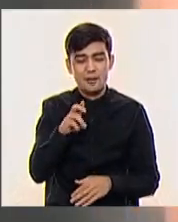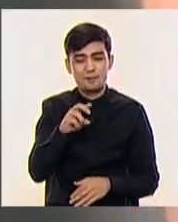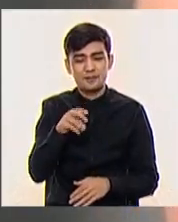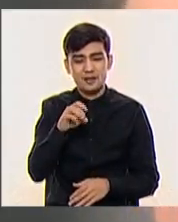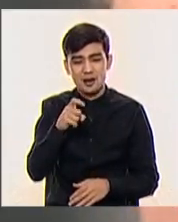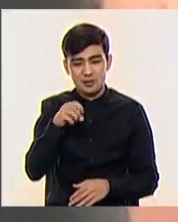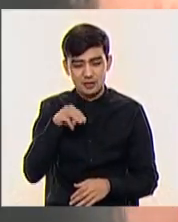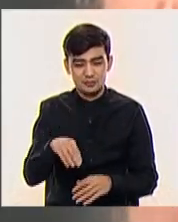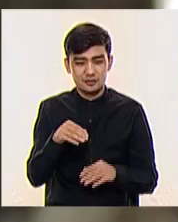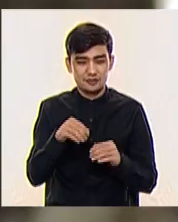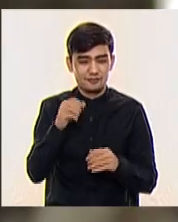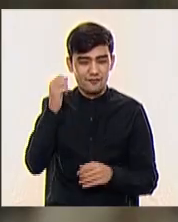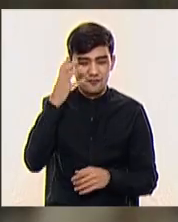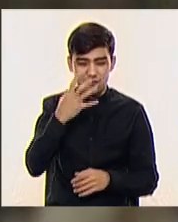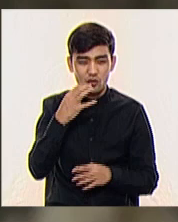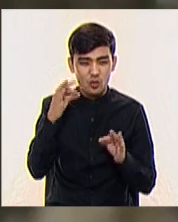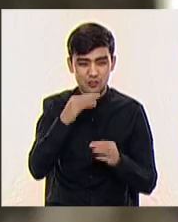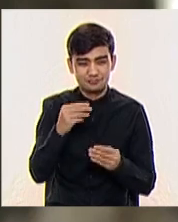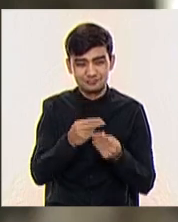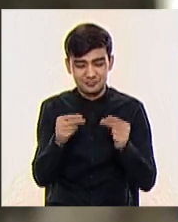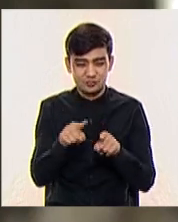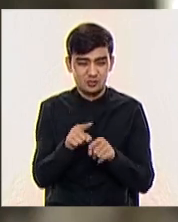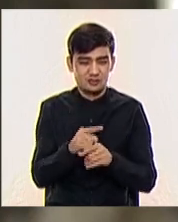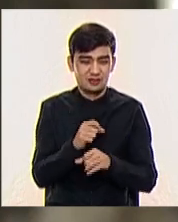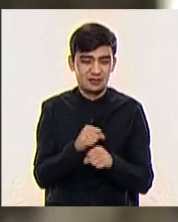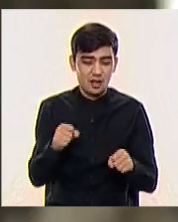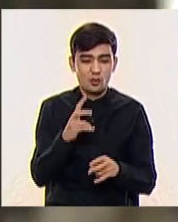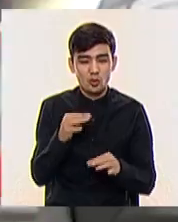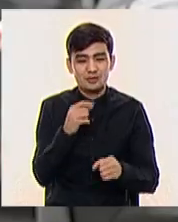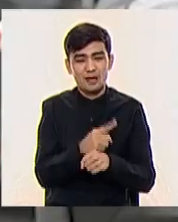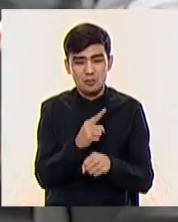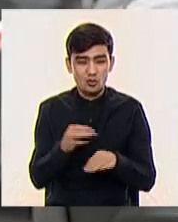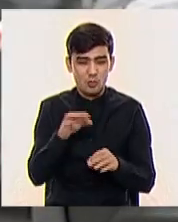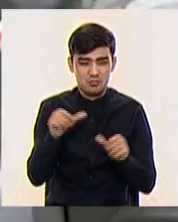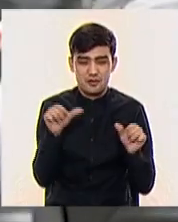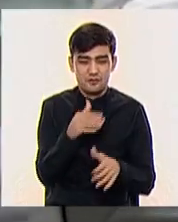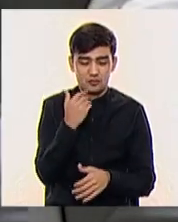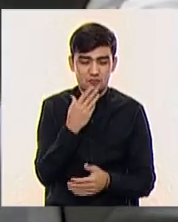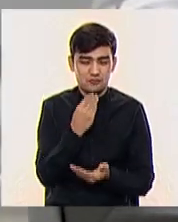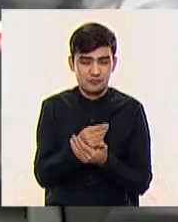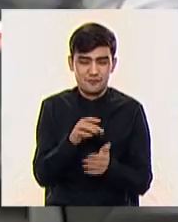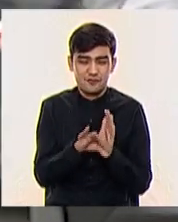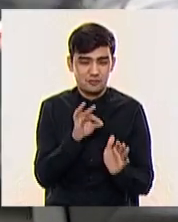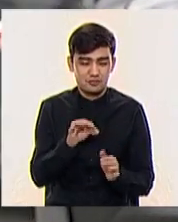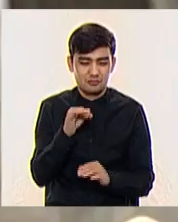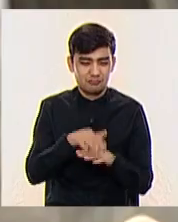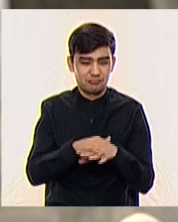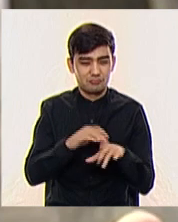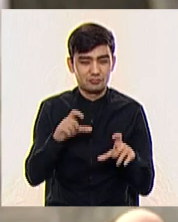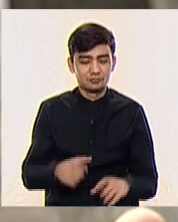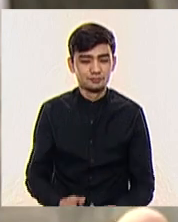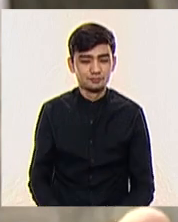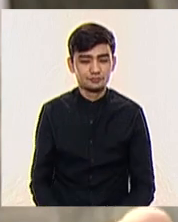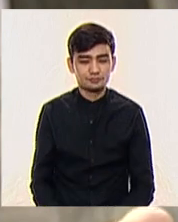что фото на надгробиях по шариату нежелательно, но и запрещать их никто не вправе. Это выбор каждого из граждан, говорит он.